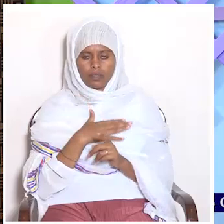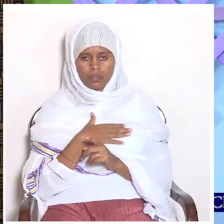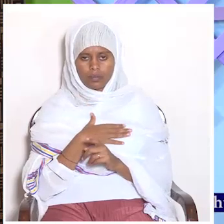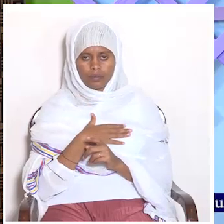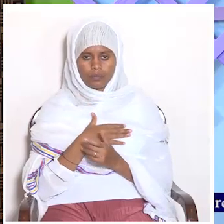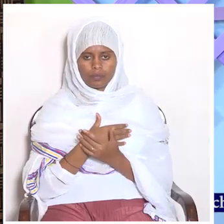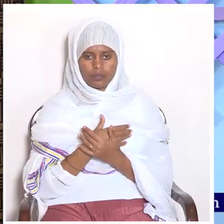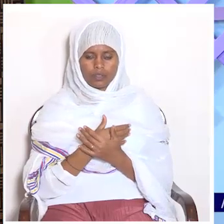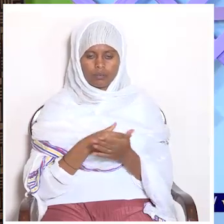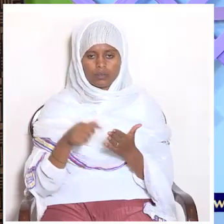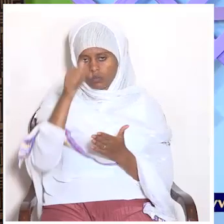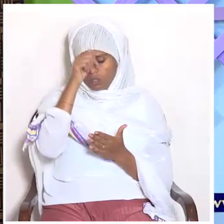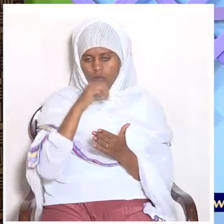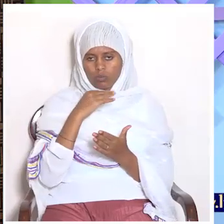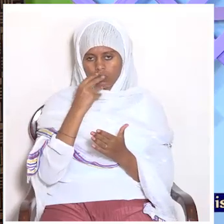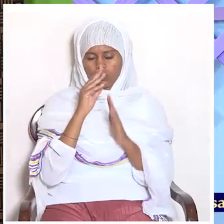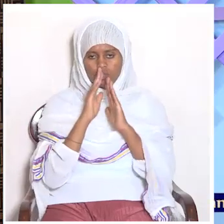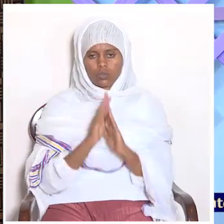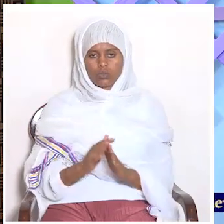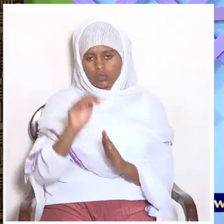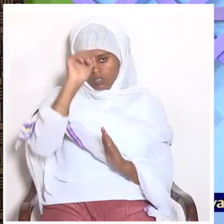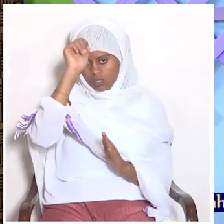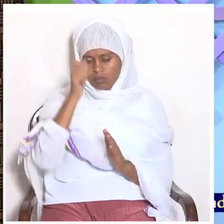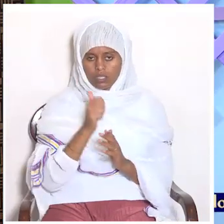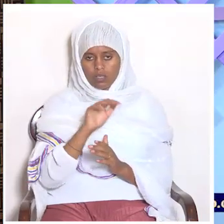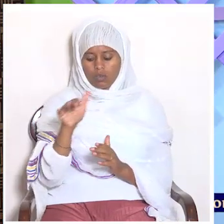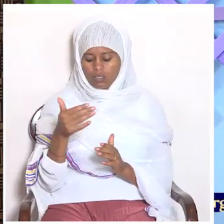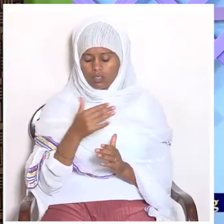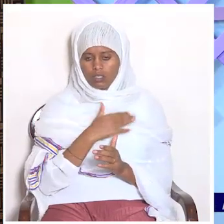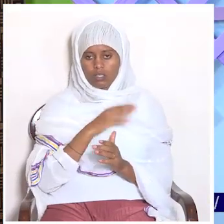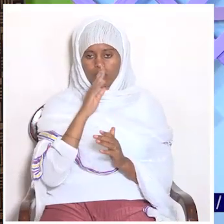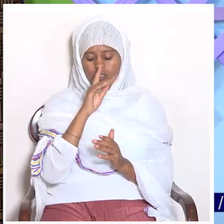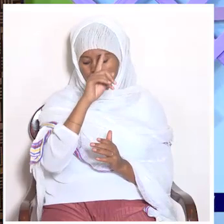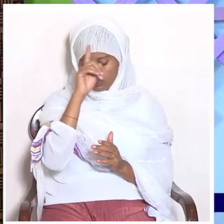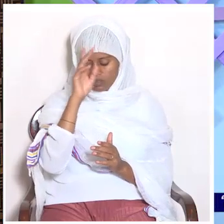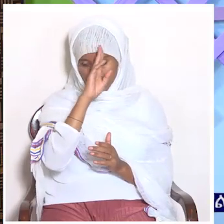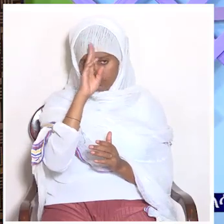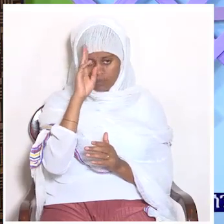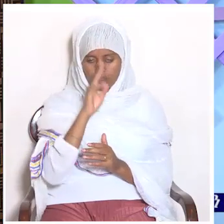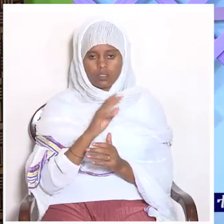هزوك زي عبيهير كلاتنا بسم آبين والدي منوز قدسين زيتة أمّقنا زبّلنا